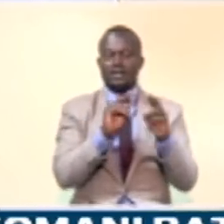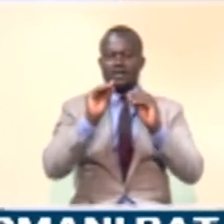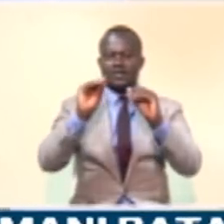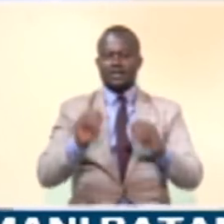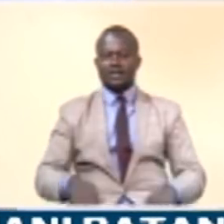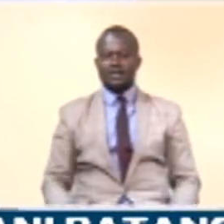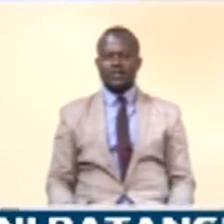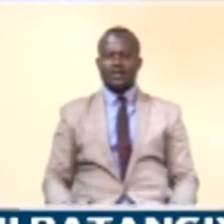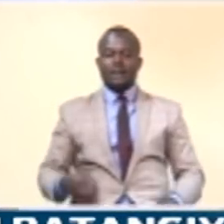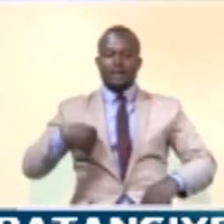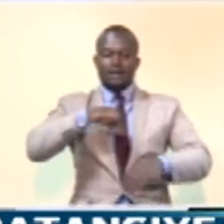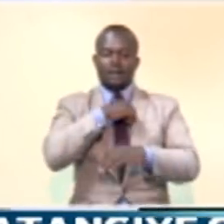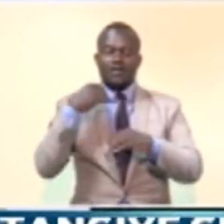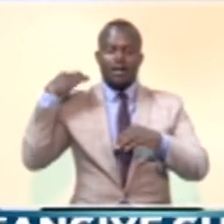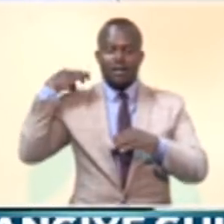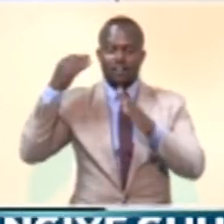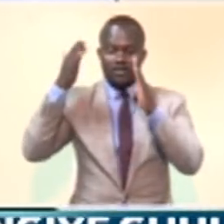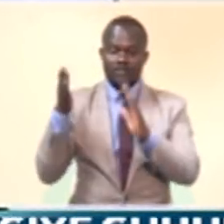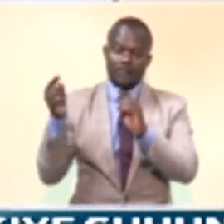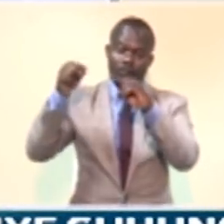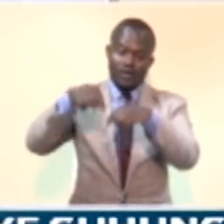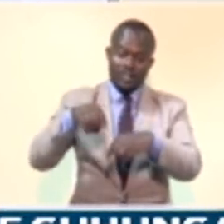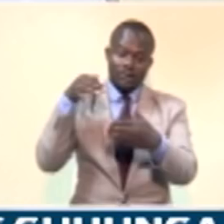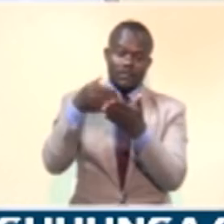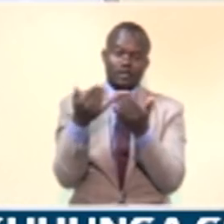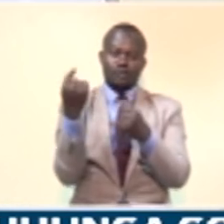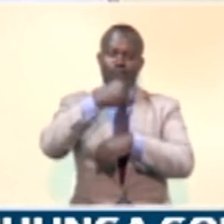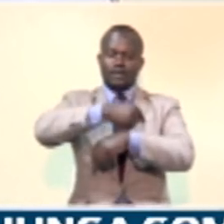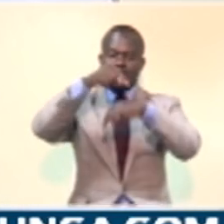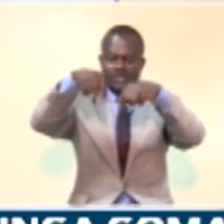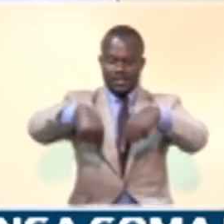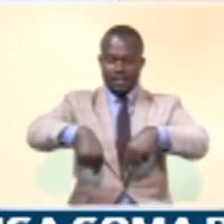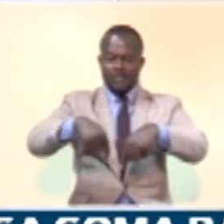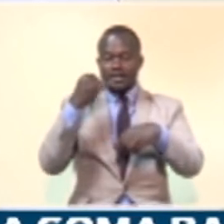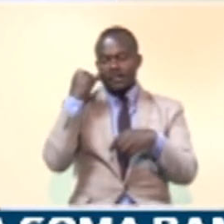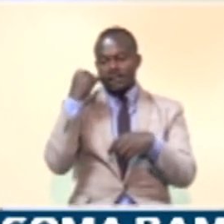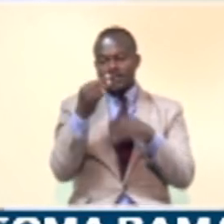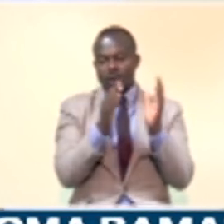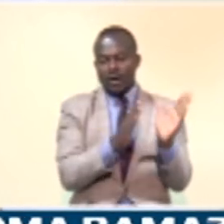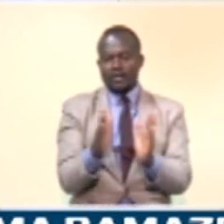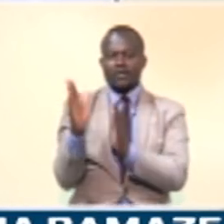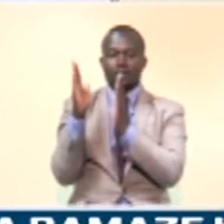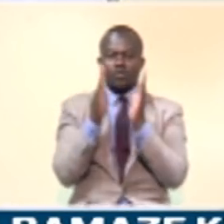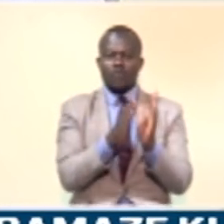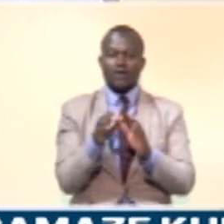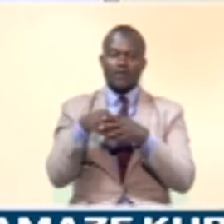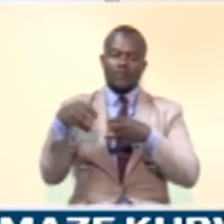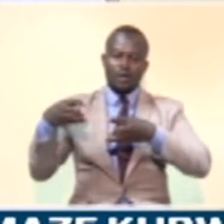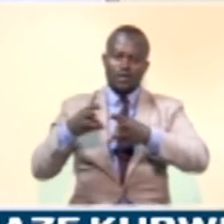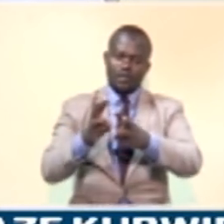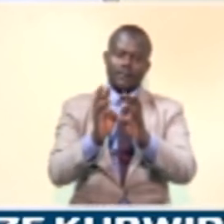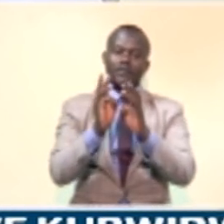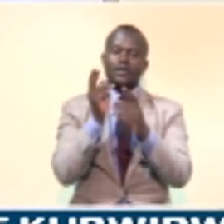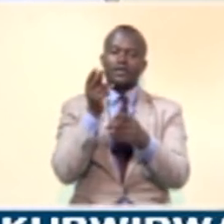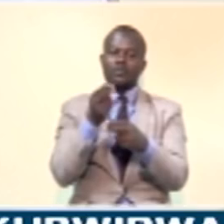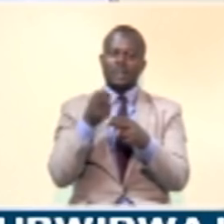Uyu mukorerabushake kuvaje kugeza uyu munsi, iyo ategura uburyo